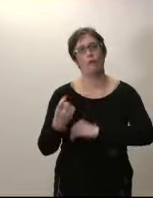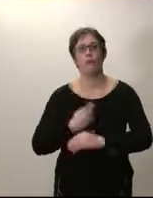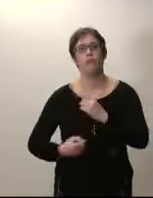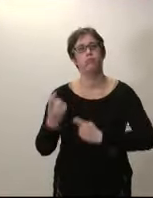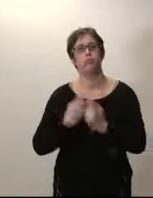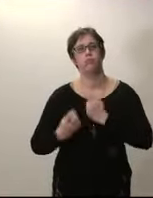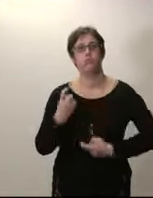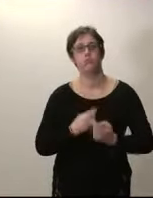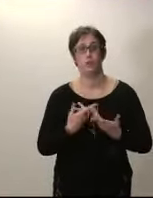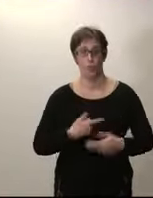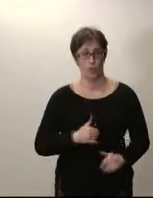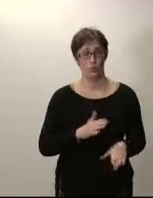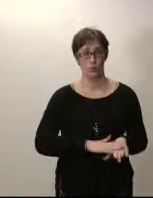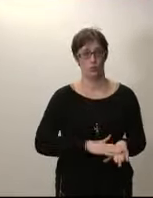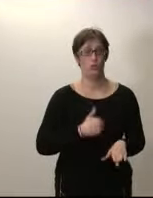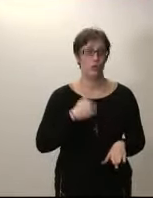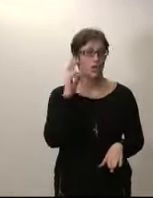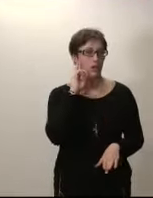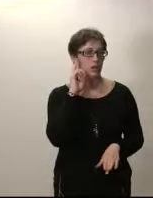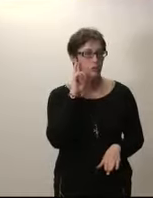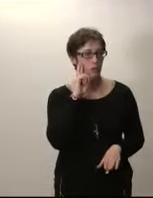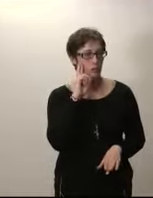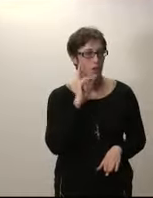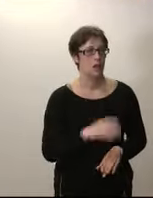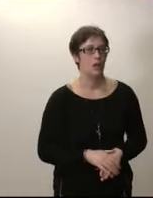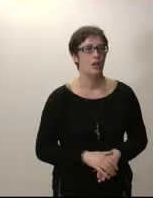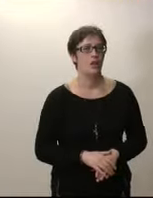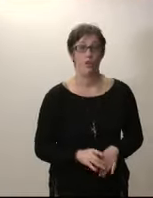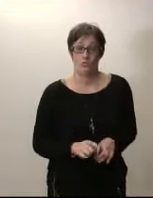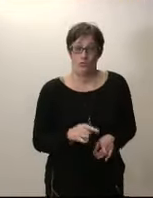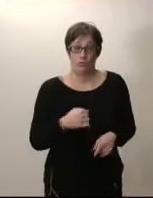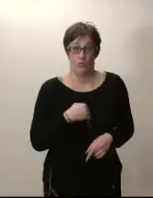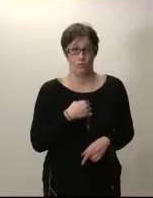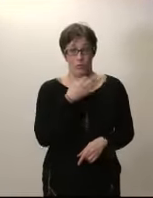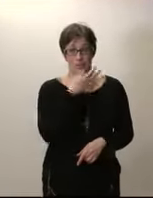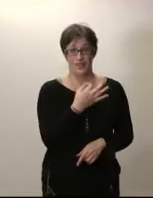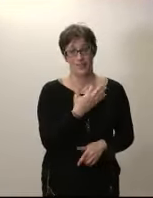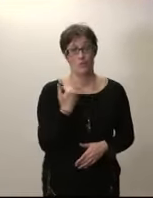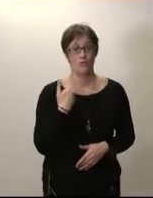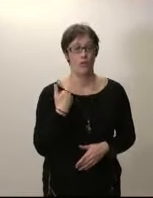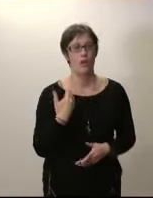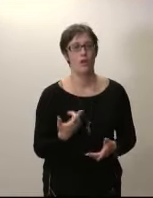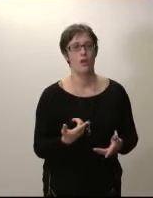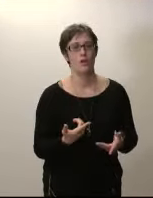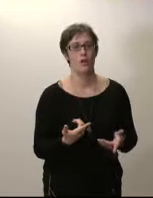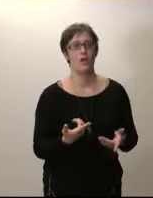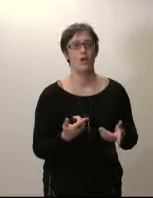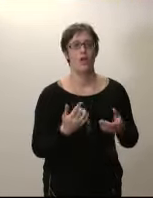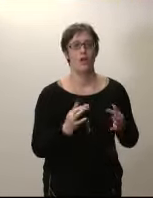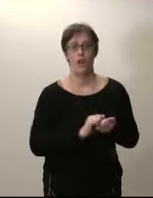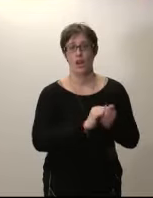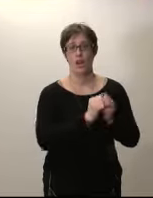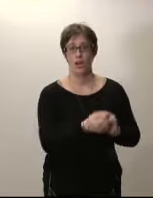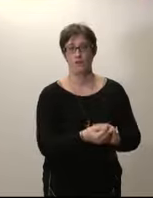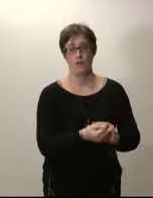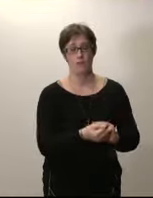disais qu'il n'existait aucun moyen, même si on n'y était pas favorable, aucun moyen d'empêcher la mise en œuvre de la réforme des rythmes scolaires